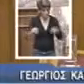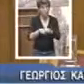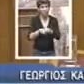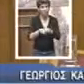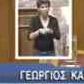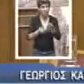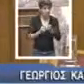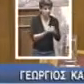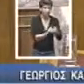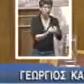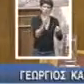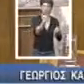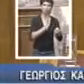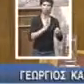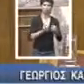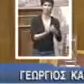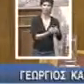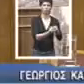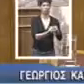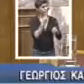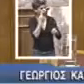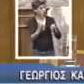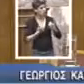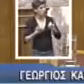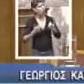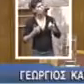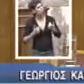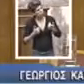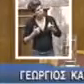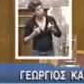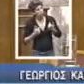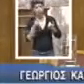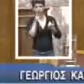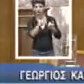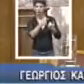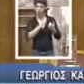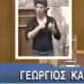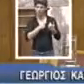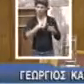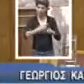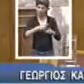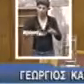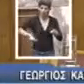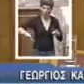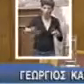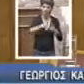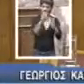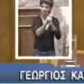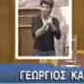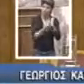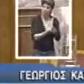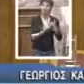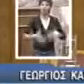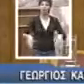Να στηρίζουμε τέτοια πρότυπα. Για να δει η νεολαία ότι εκείνος που πιστεύει σε πατρίδα, σε αξίες,